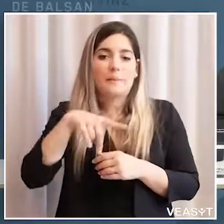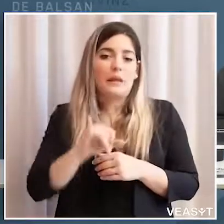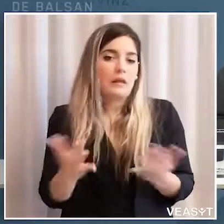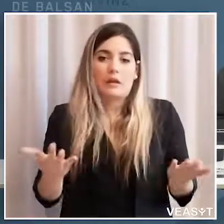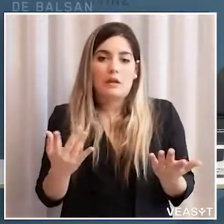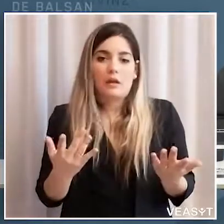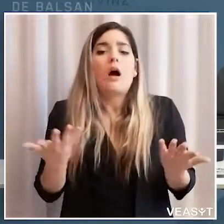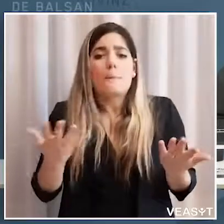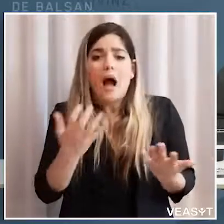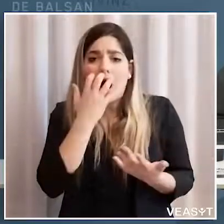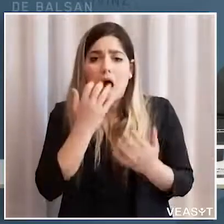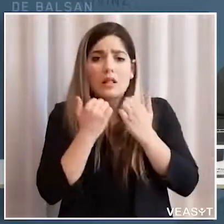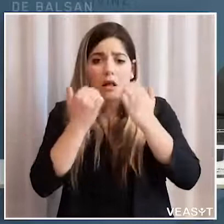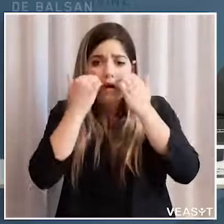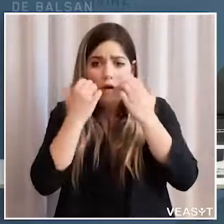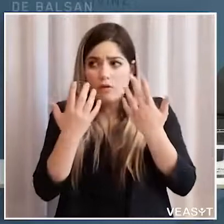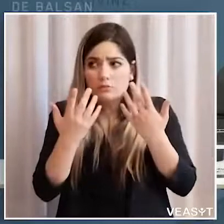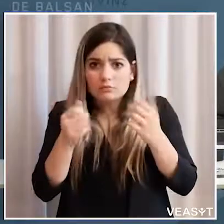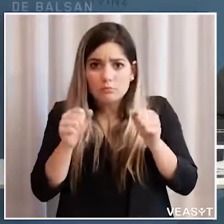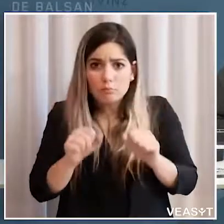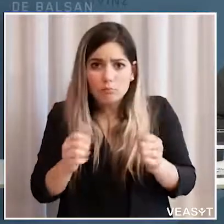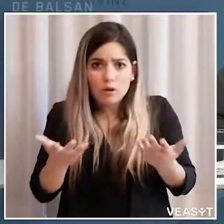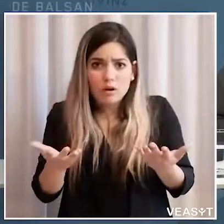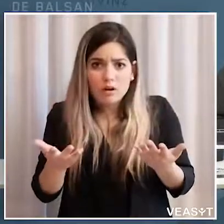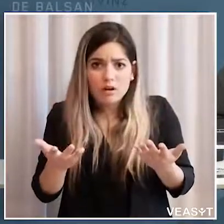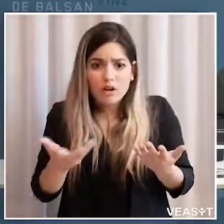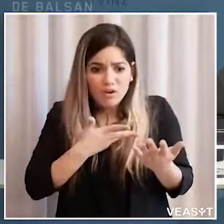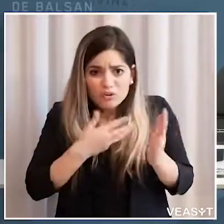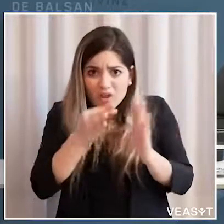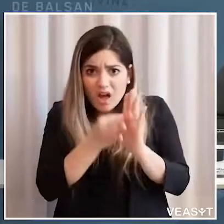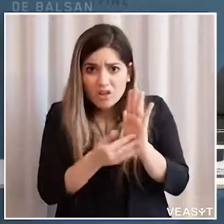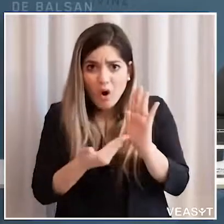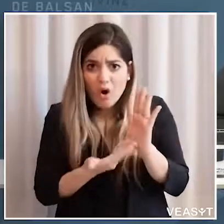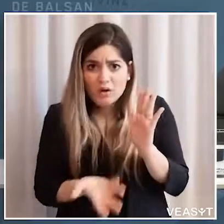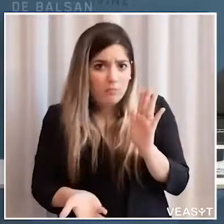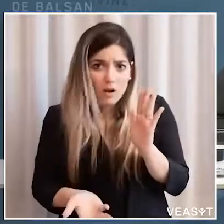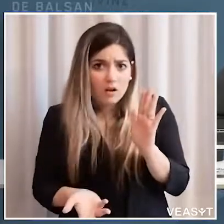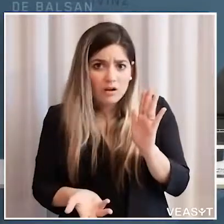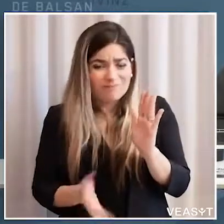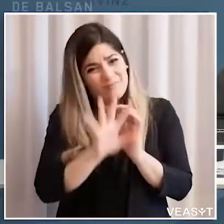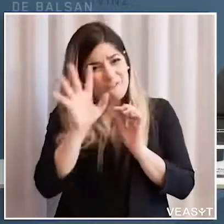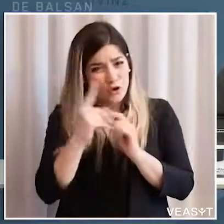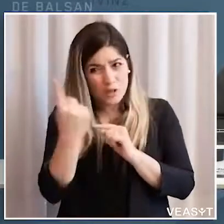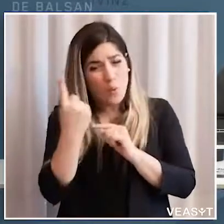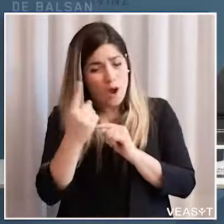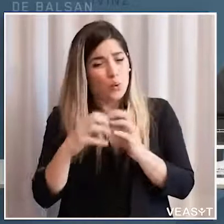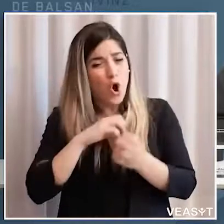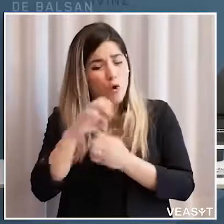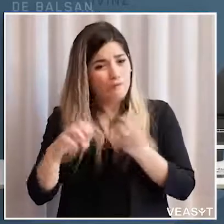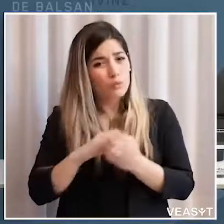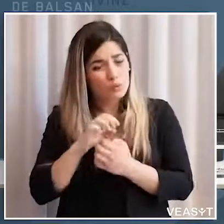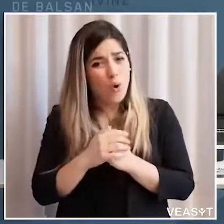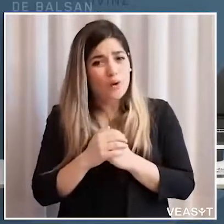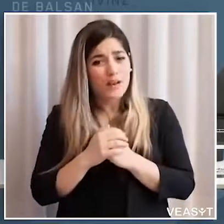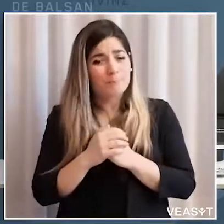dispositivi e va bene anche lo scaldacollo e questo è scritto chiaramente nella norma qui qualcuno ha fatto un po di confusione